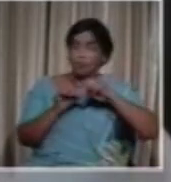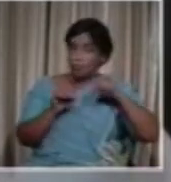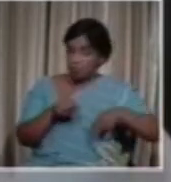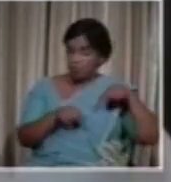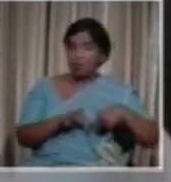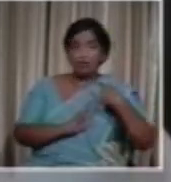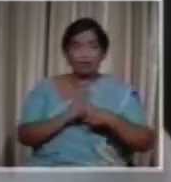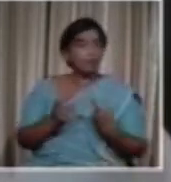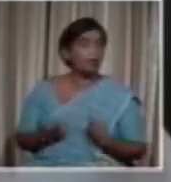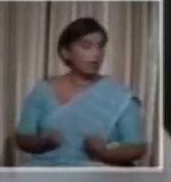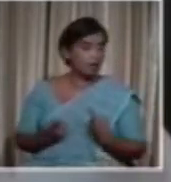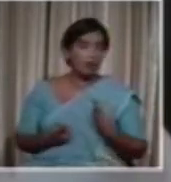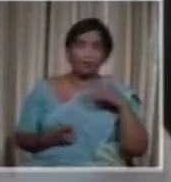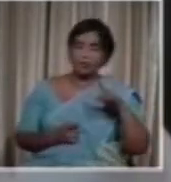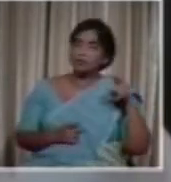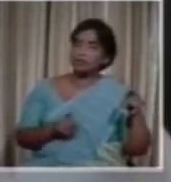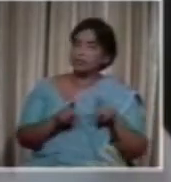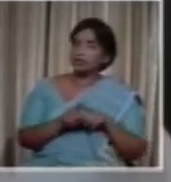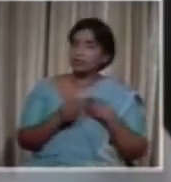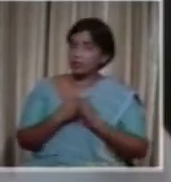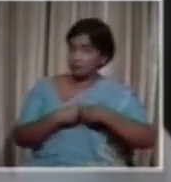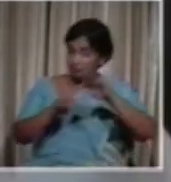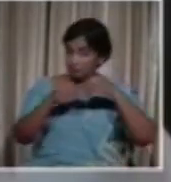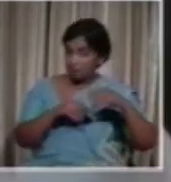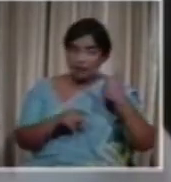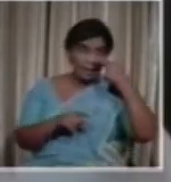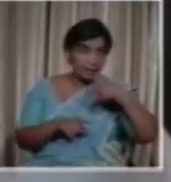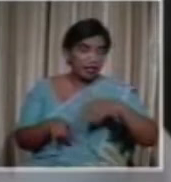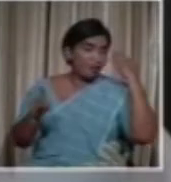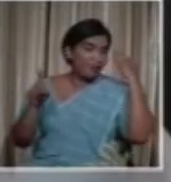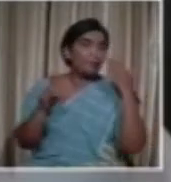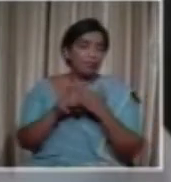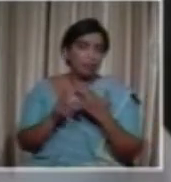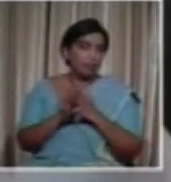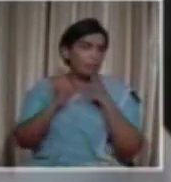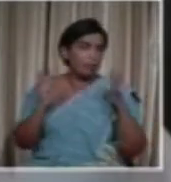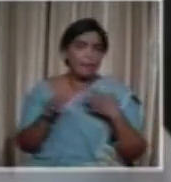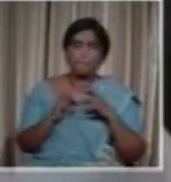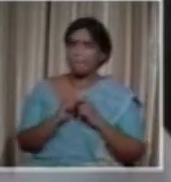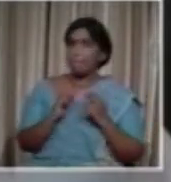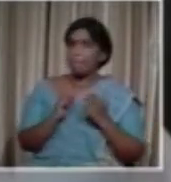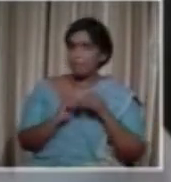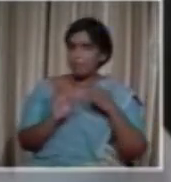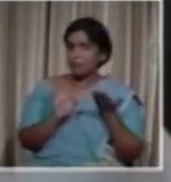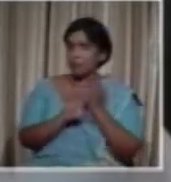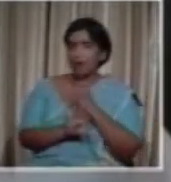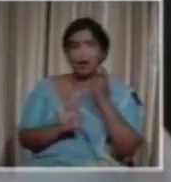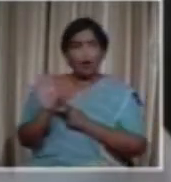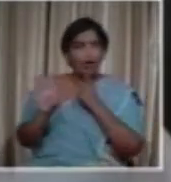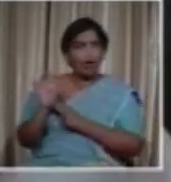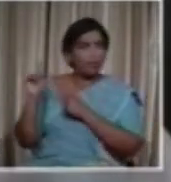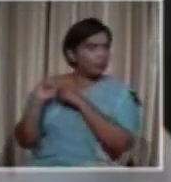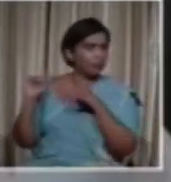මේ රටේ අවශ්‍යතාවයන් වෙනුවෙන් නිකුත් කරන ලද තෙල් පිළිබඳව අපිට බරපතල ගැටලුවක් පවතිනවා. පසුගිය වර්ෂවලට